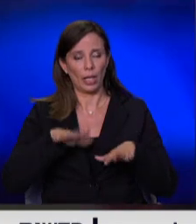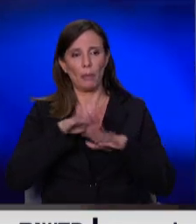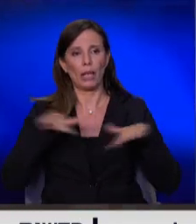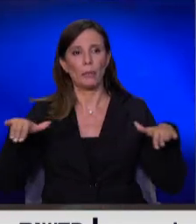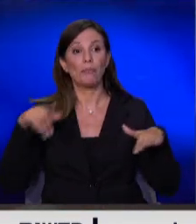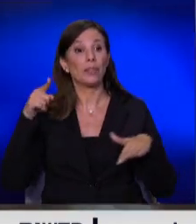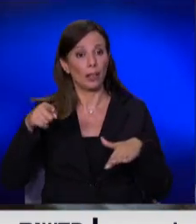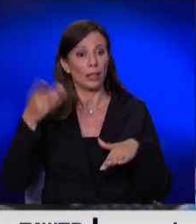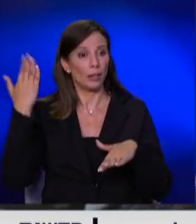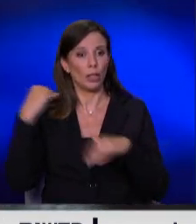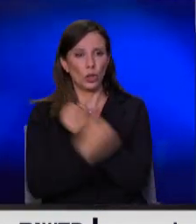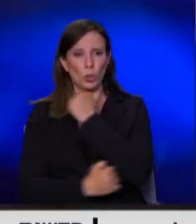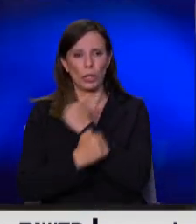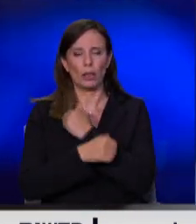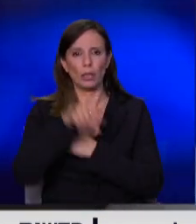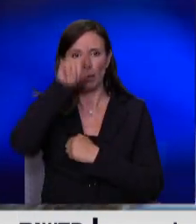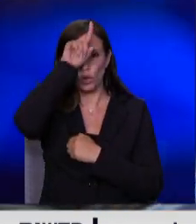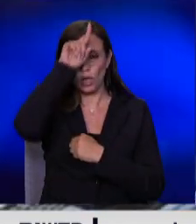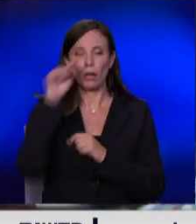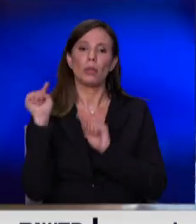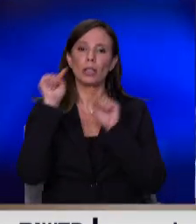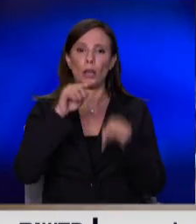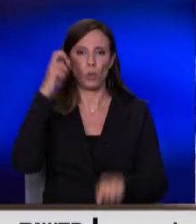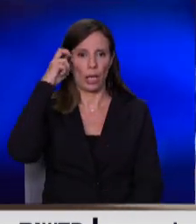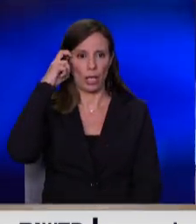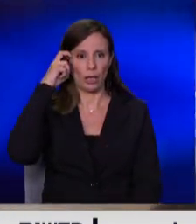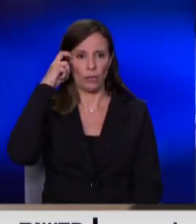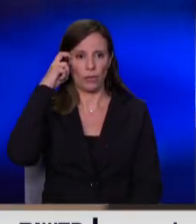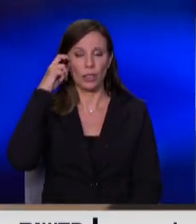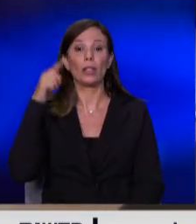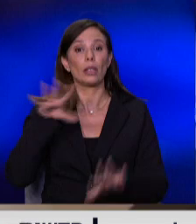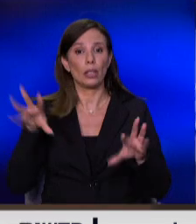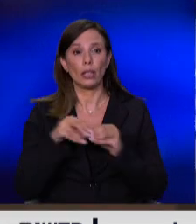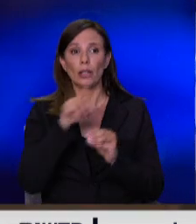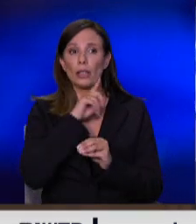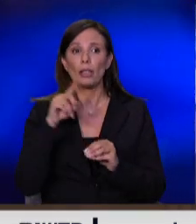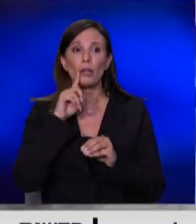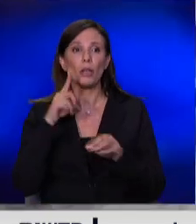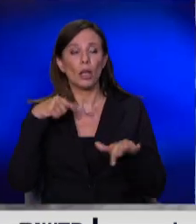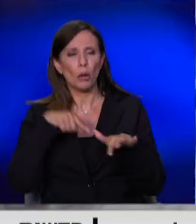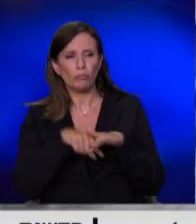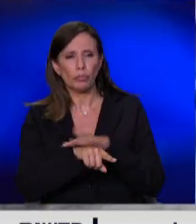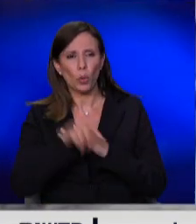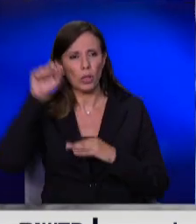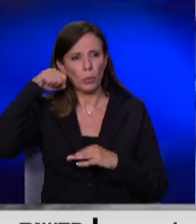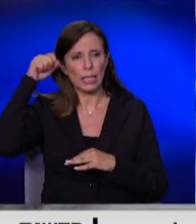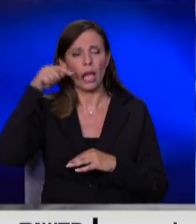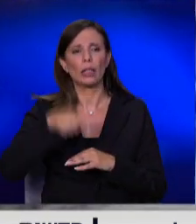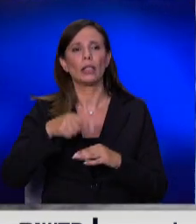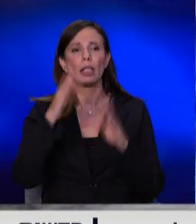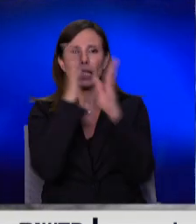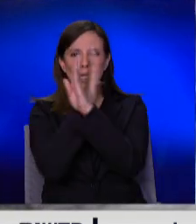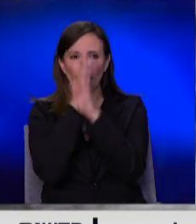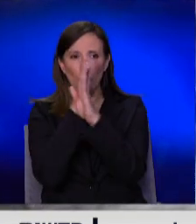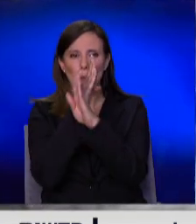רק סטודנטית כשהגרמנים החלו להתקרב לקייב. היא ואימא ברחו לקווקז ואז אוזבקיסטן, שם התחבאה בזמן